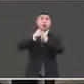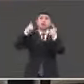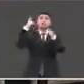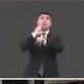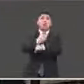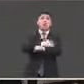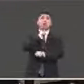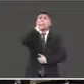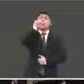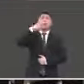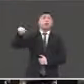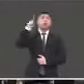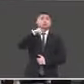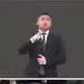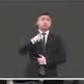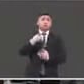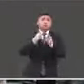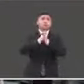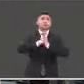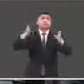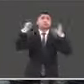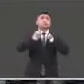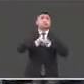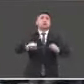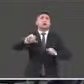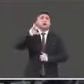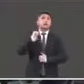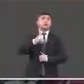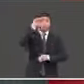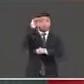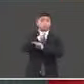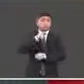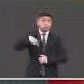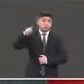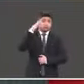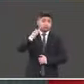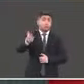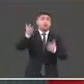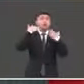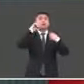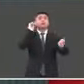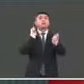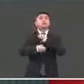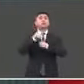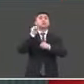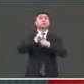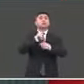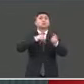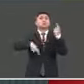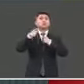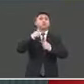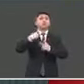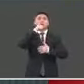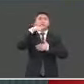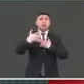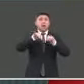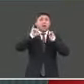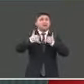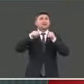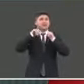ülkeler çok daha fazla zarar görmüştür bir iklim değişikliğinin sebep olduğu afetlerde